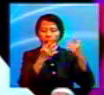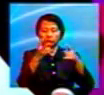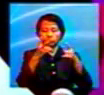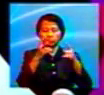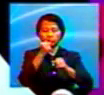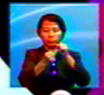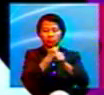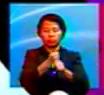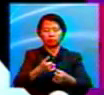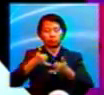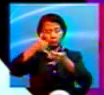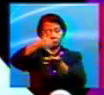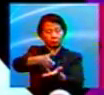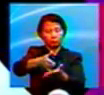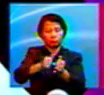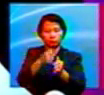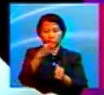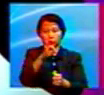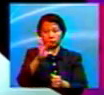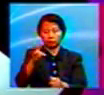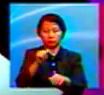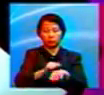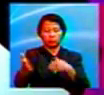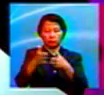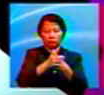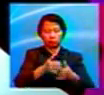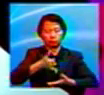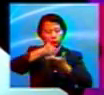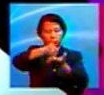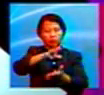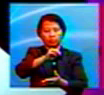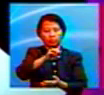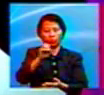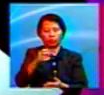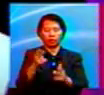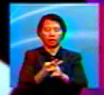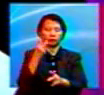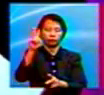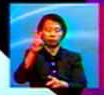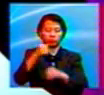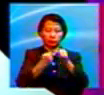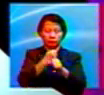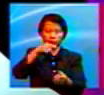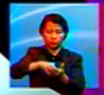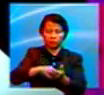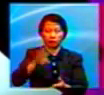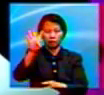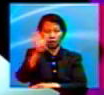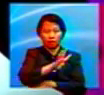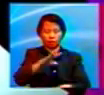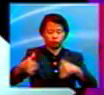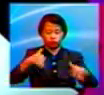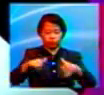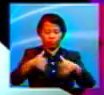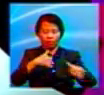Sejak menjulang trofi pada 1997, Lee Westwood kembali menjulang trofi MMO buat kali kedua pada tahun ini. Empat hari bertarung